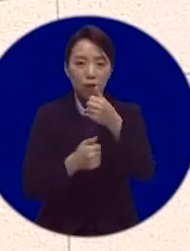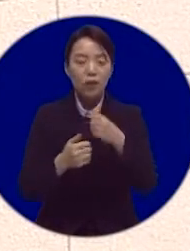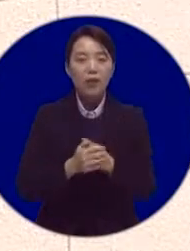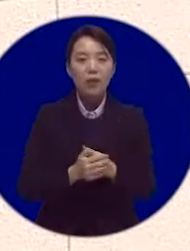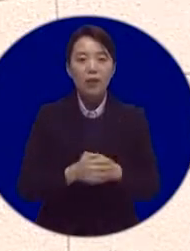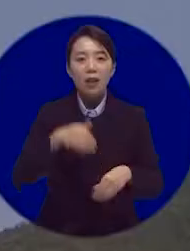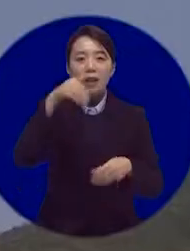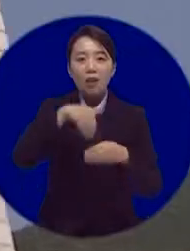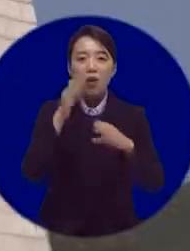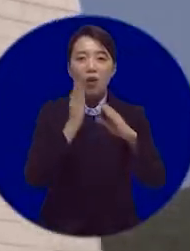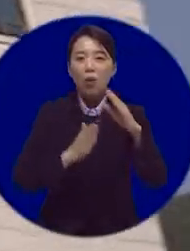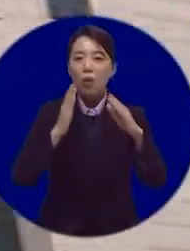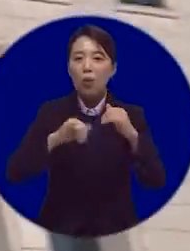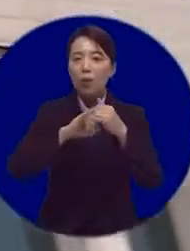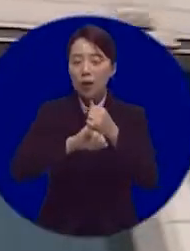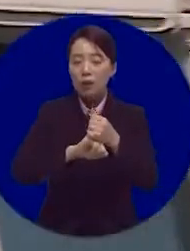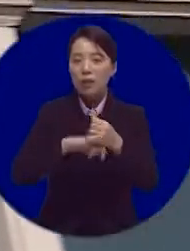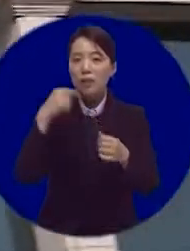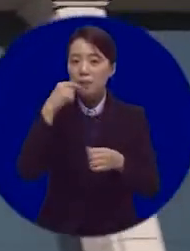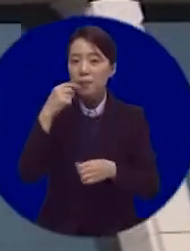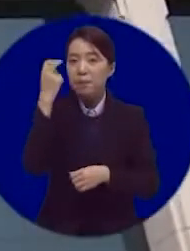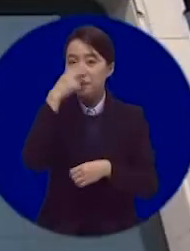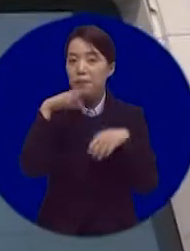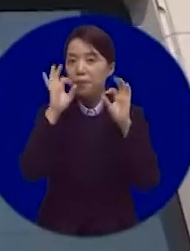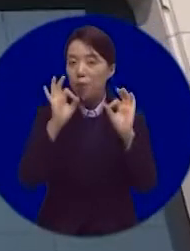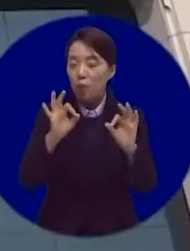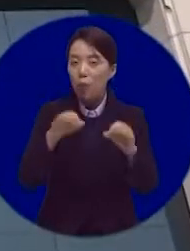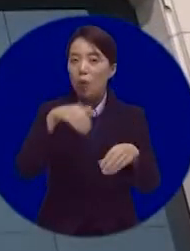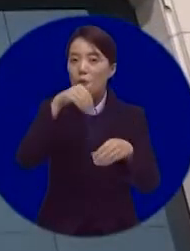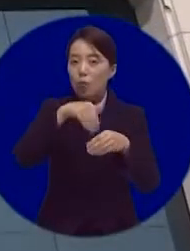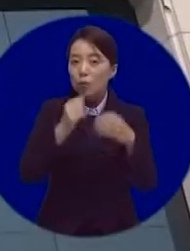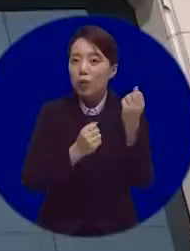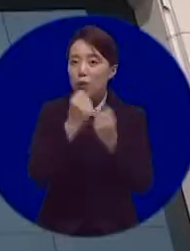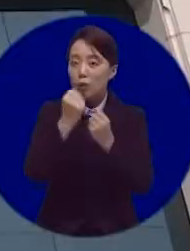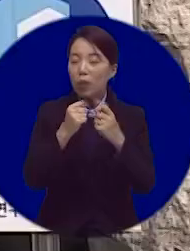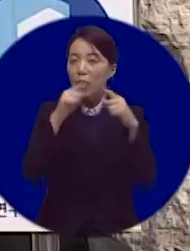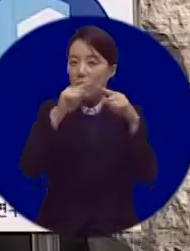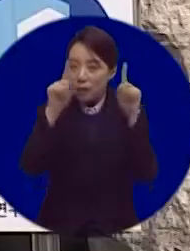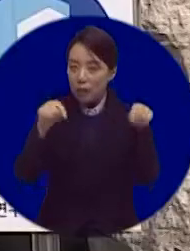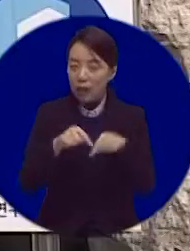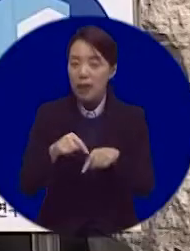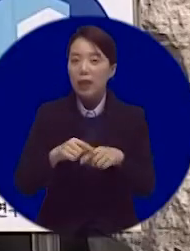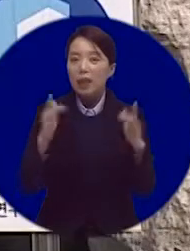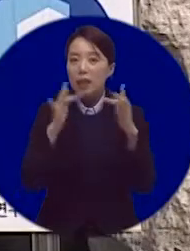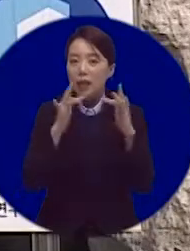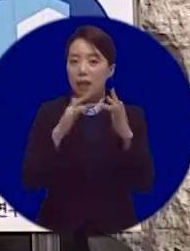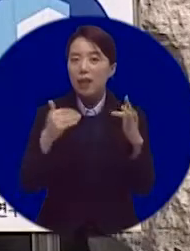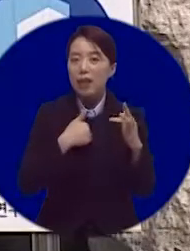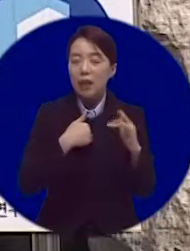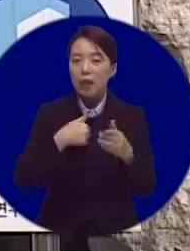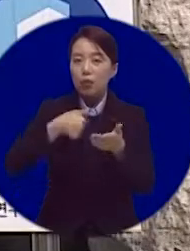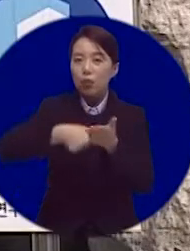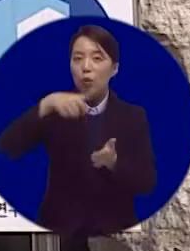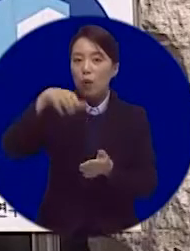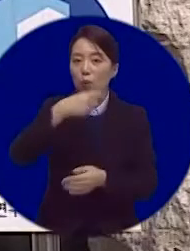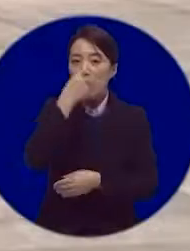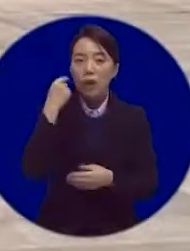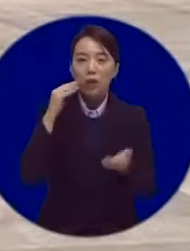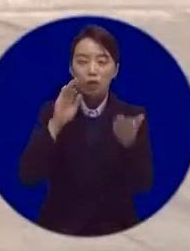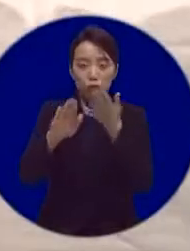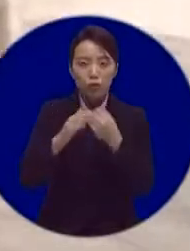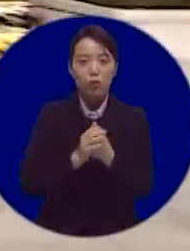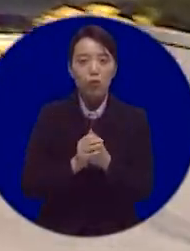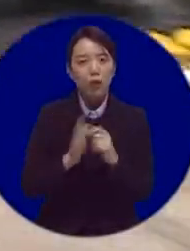중앙선거관리위원회는 선거 공보를 꼼꼼히 살펴보고 투표 안내문이나 인터넷을 통해 자신의 투표소 위치를 확인한 후